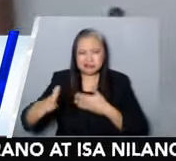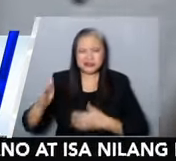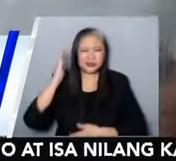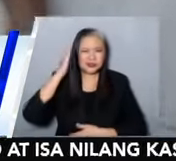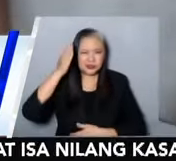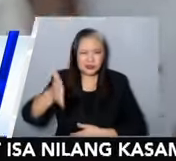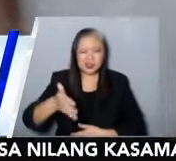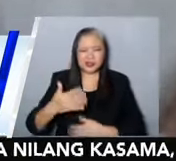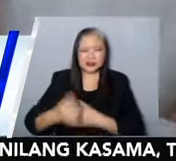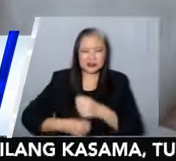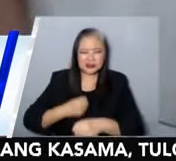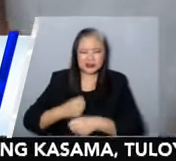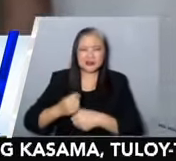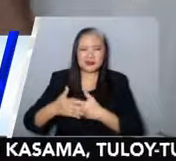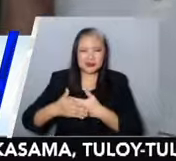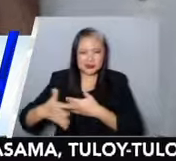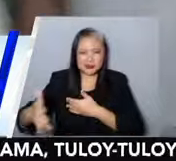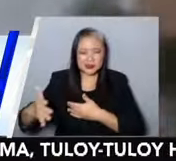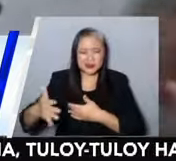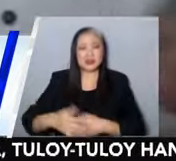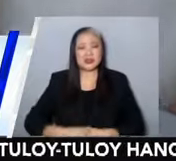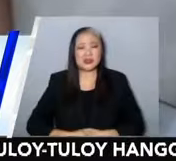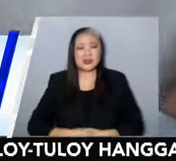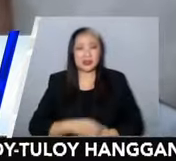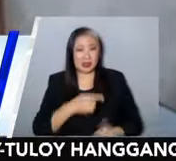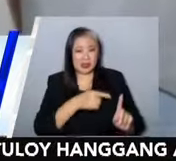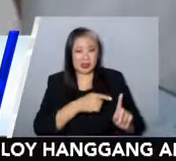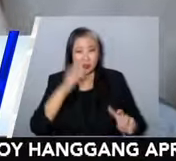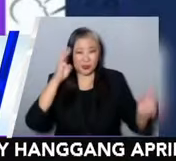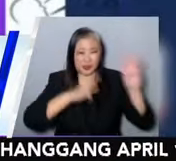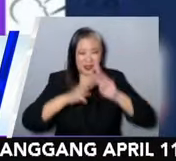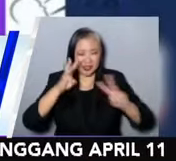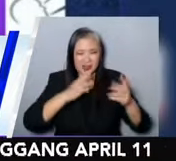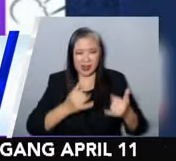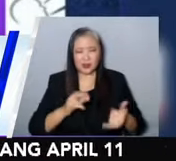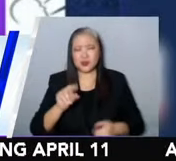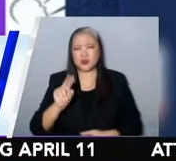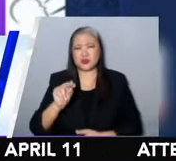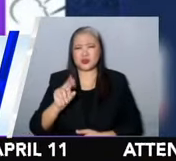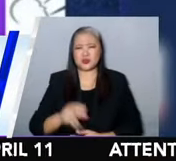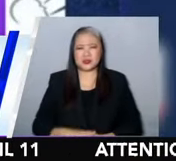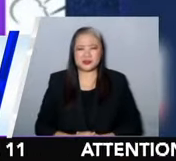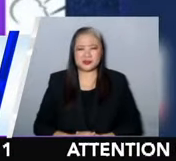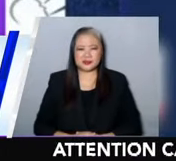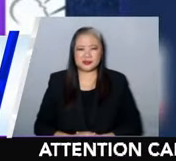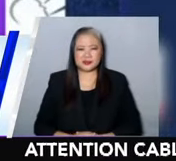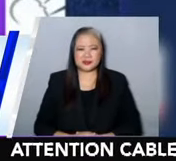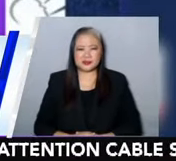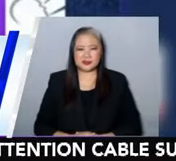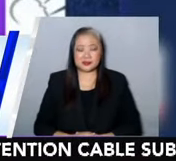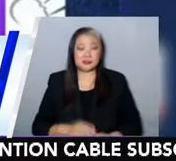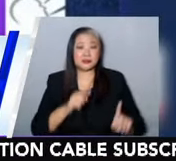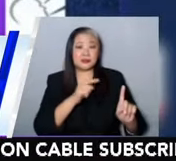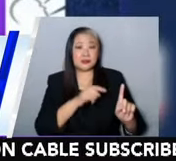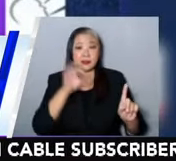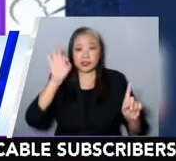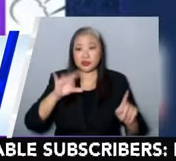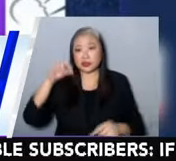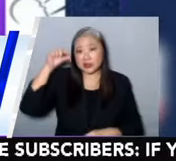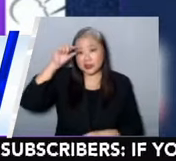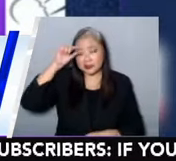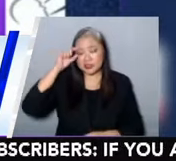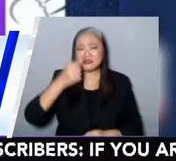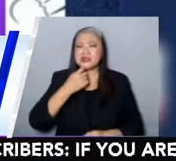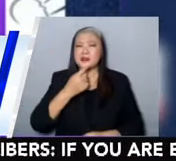So I don't think that's something he needs to worry about, quite frankly. Naunang sinabi ni Kibuloy, lilitaw lang siya kung